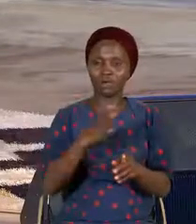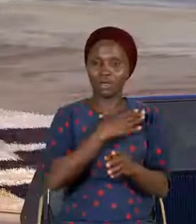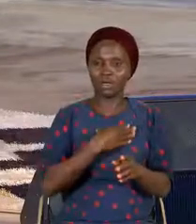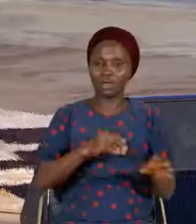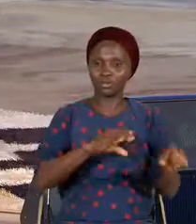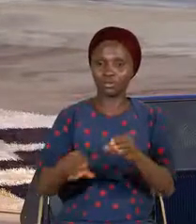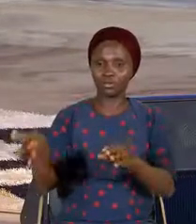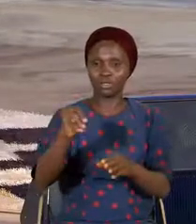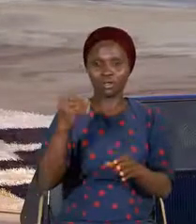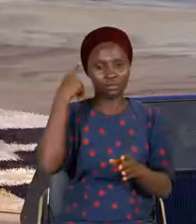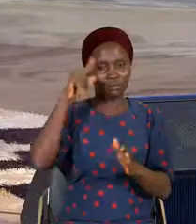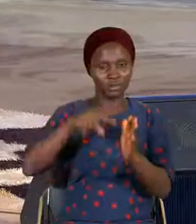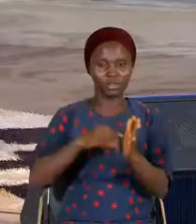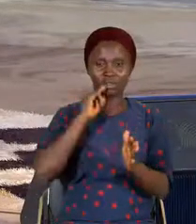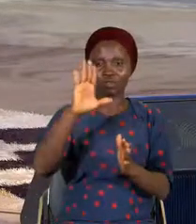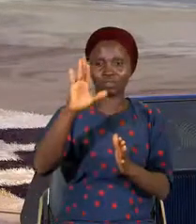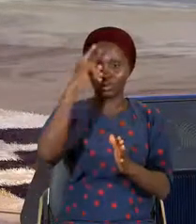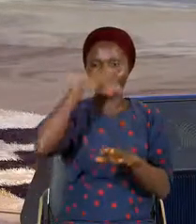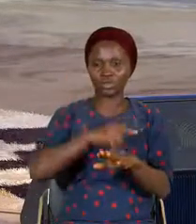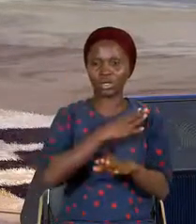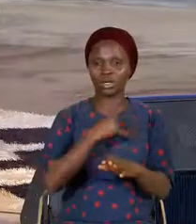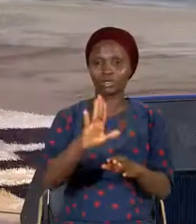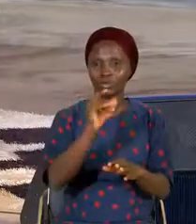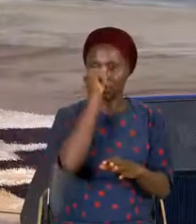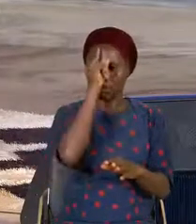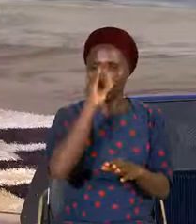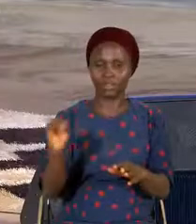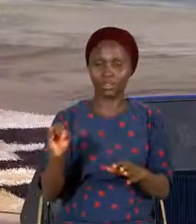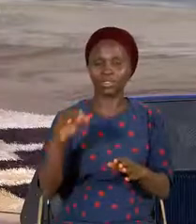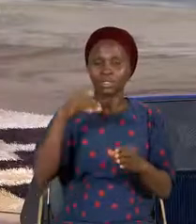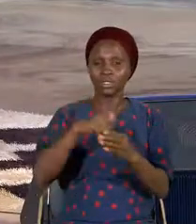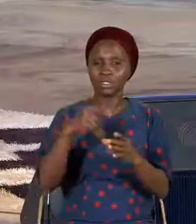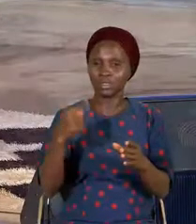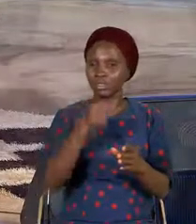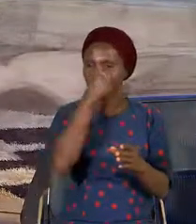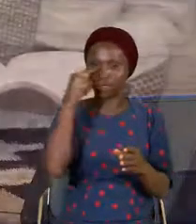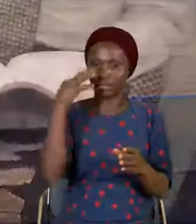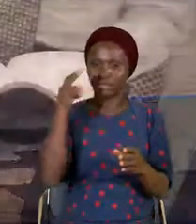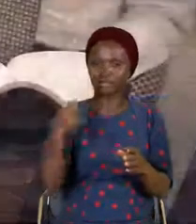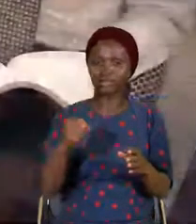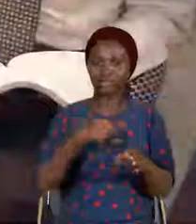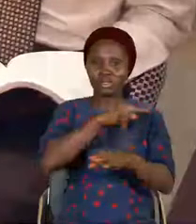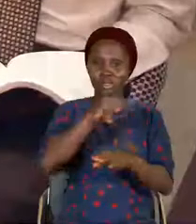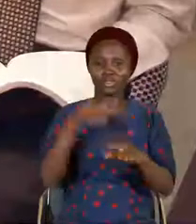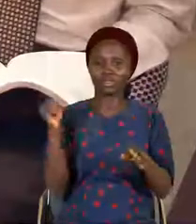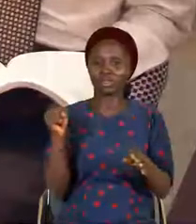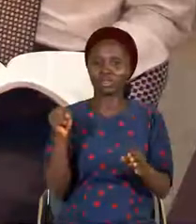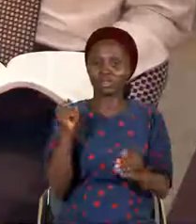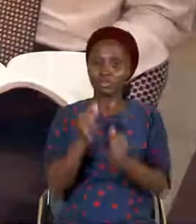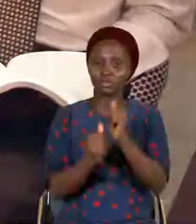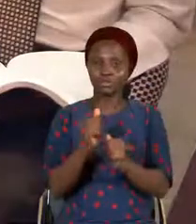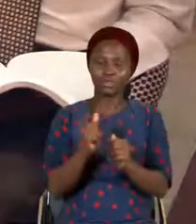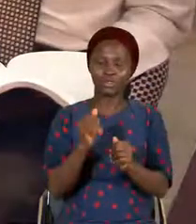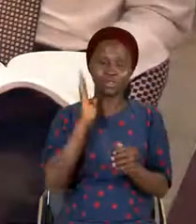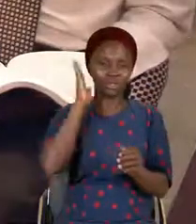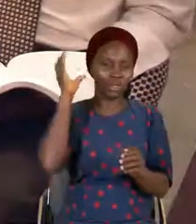tu l'es. Il s'agit là de la sagesse. Dans 1 Roi 3, 23.